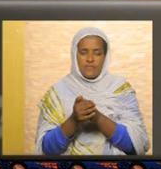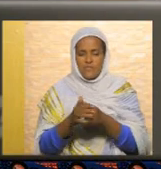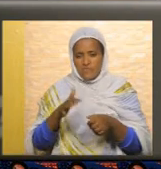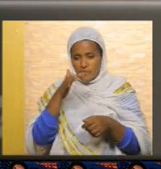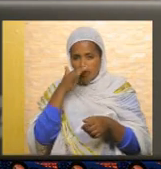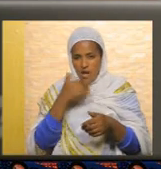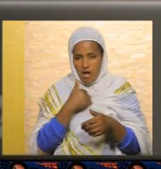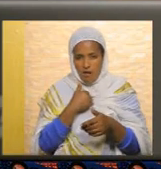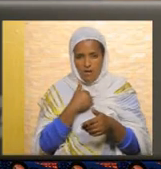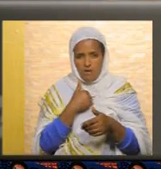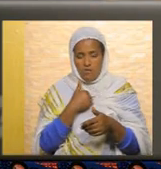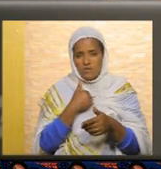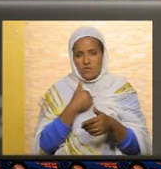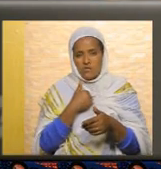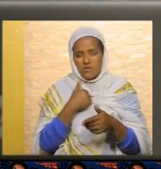መሽተት